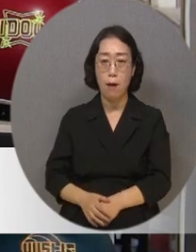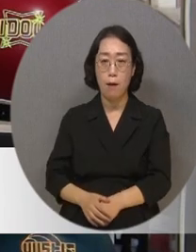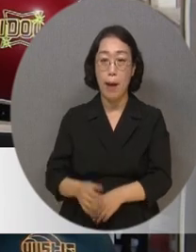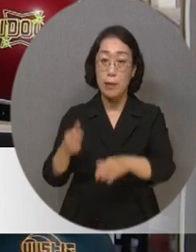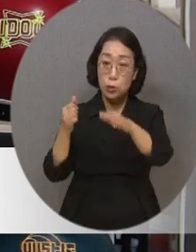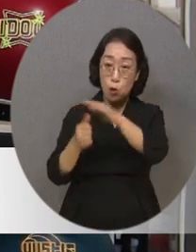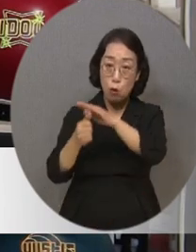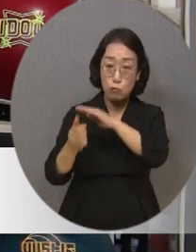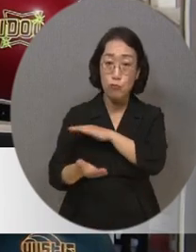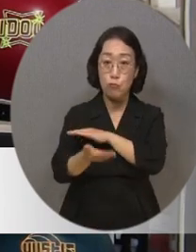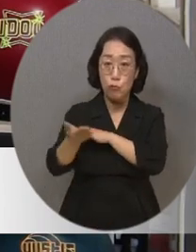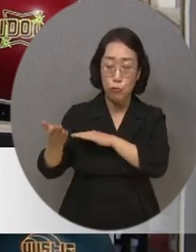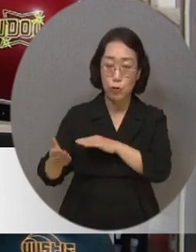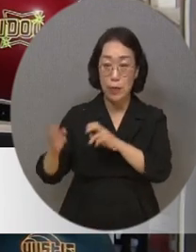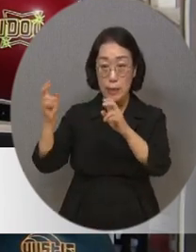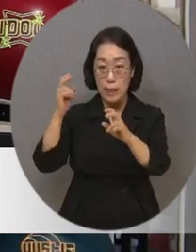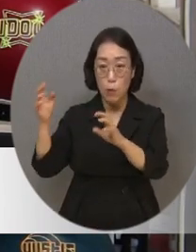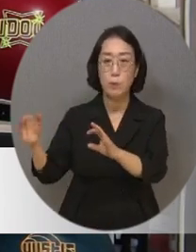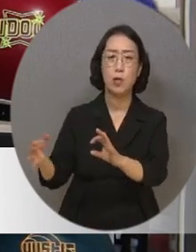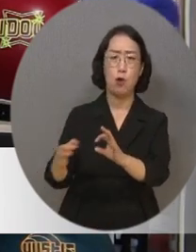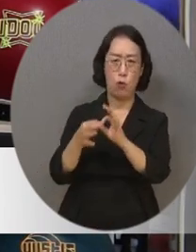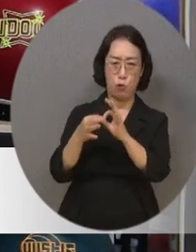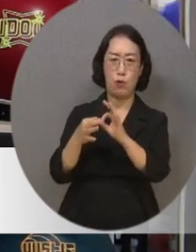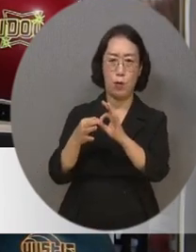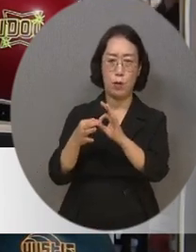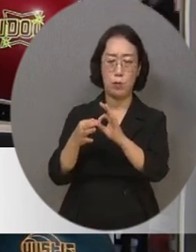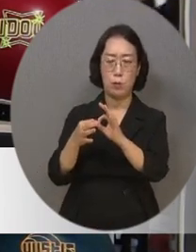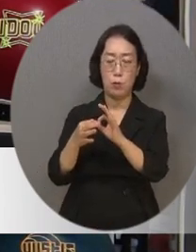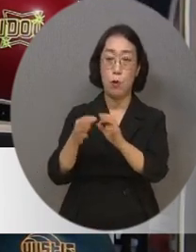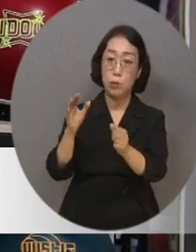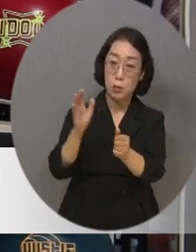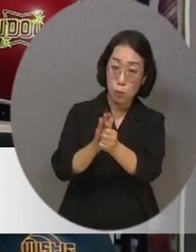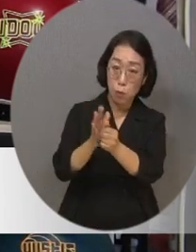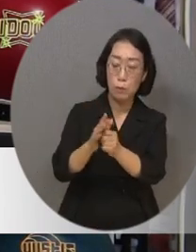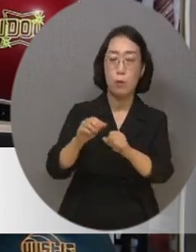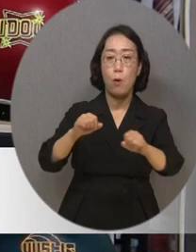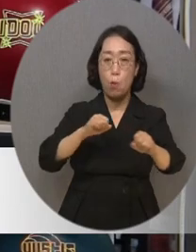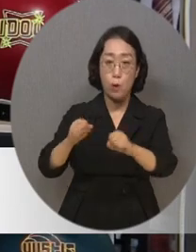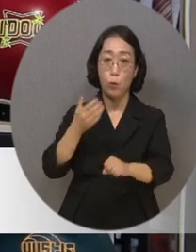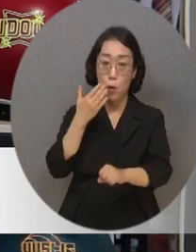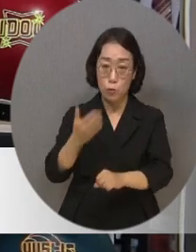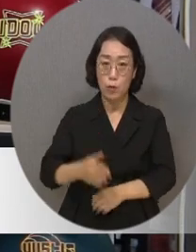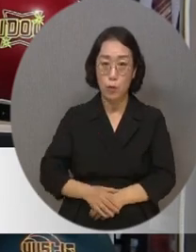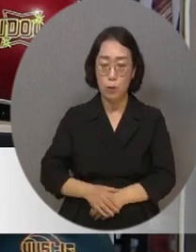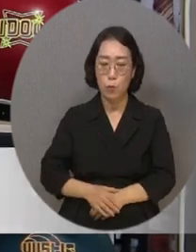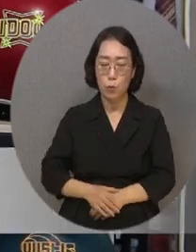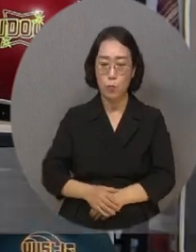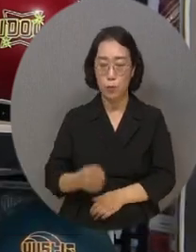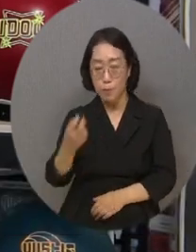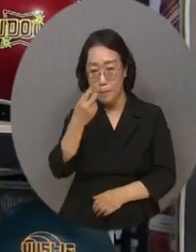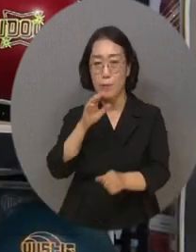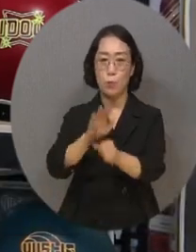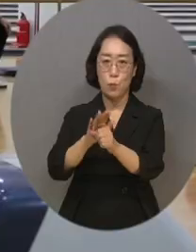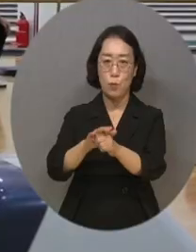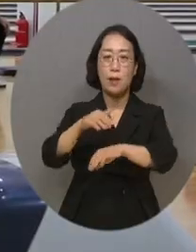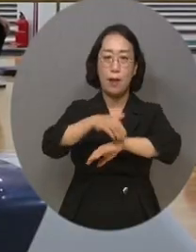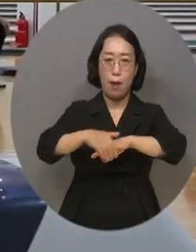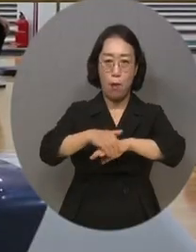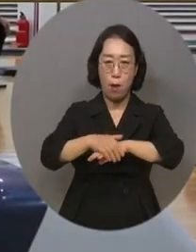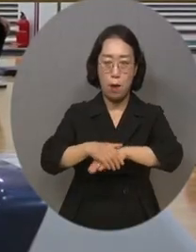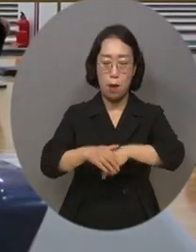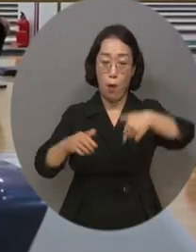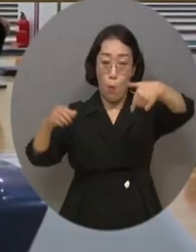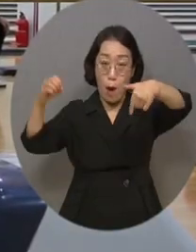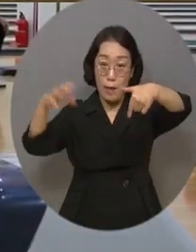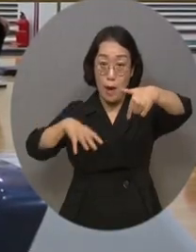선수가 기업체에 취업할 수 있도록 적극 지원할 계획입니다.